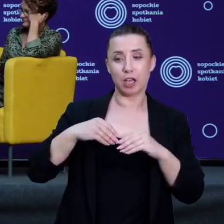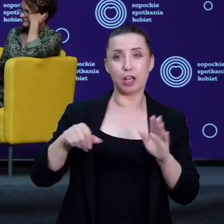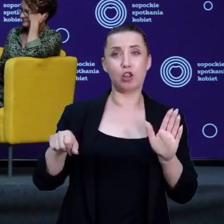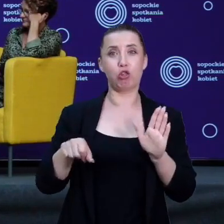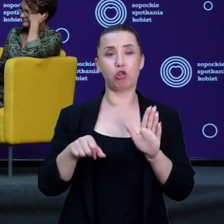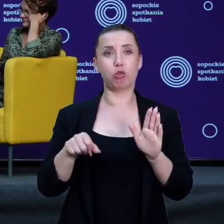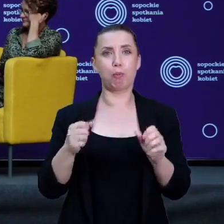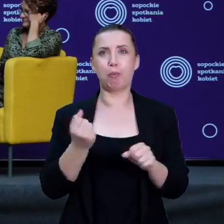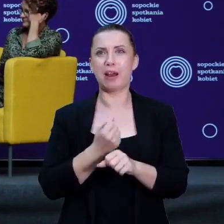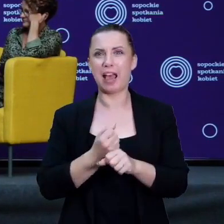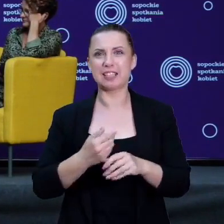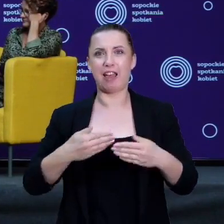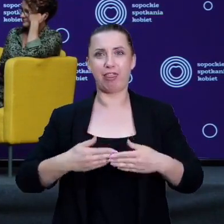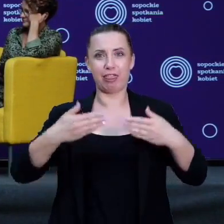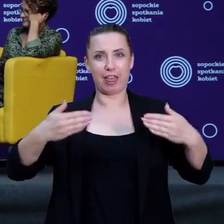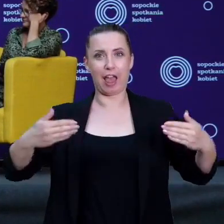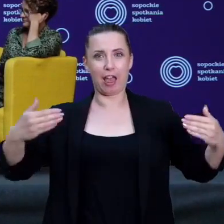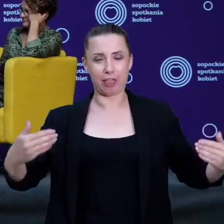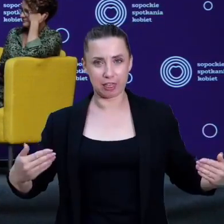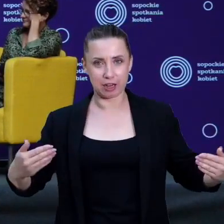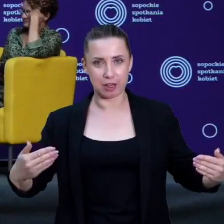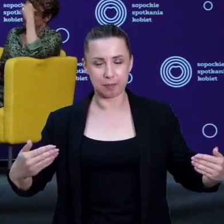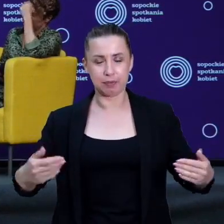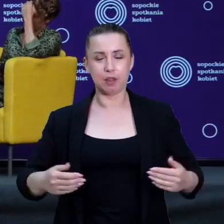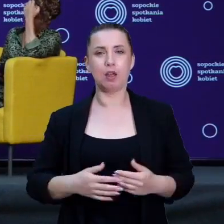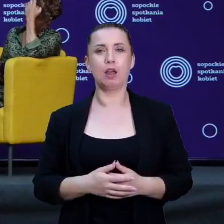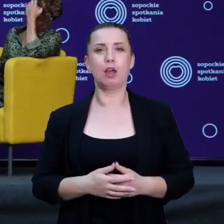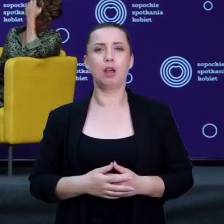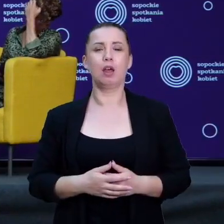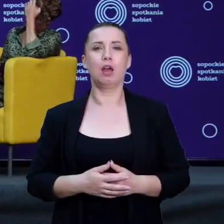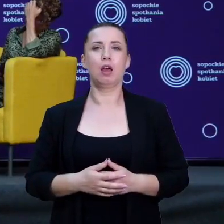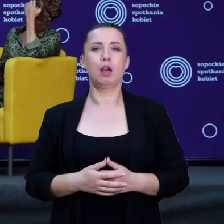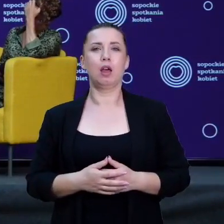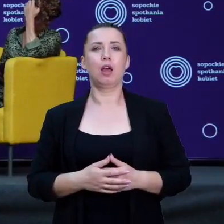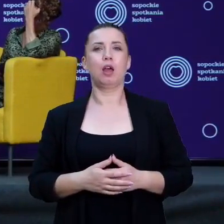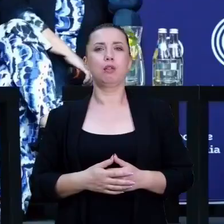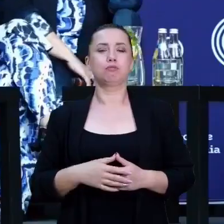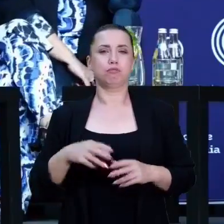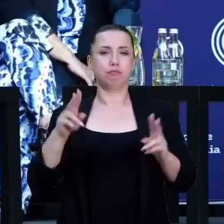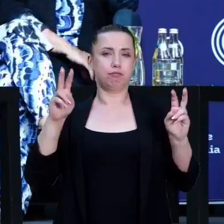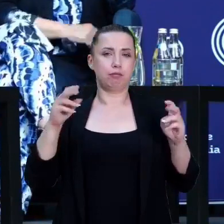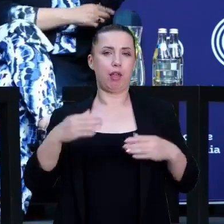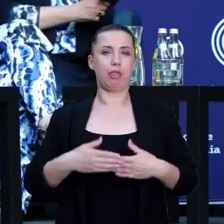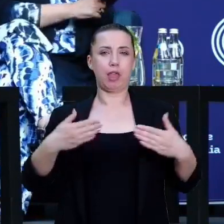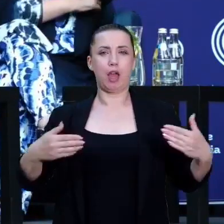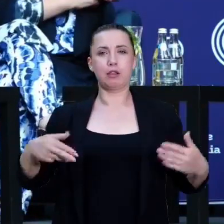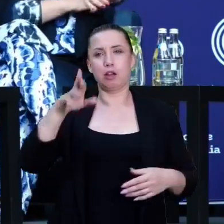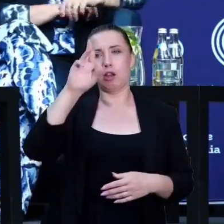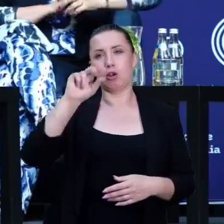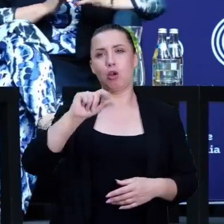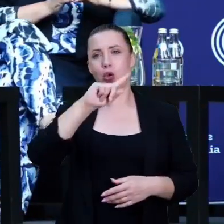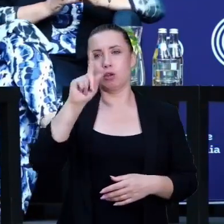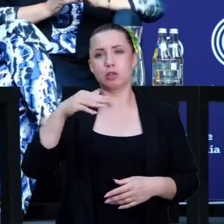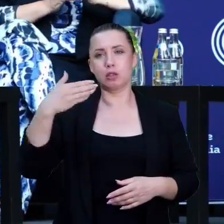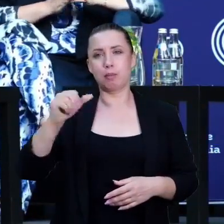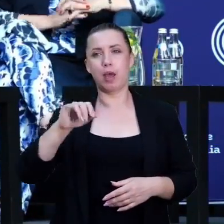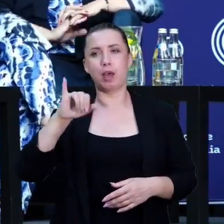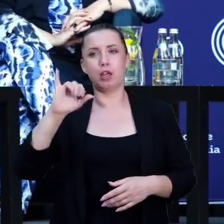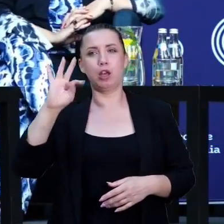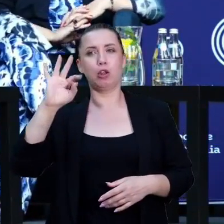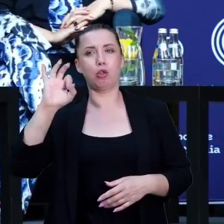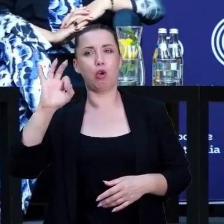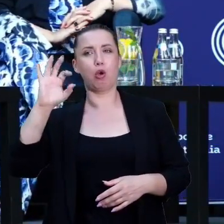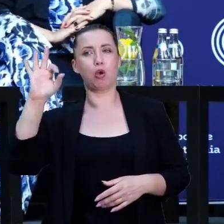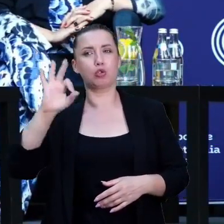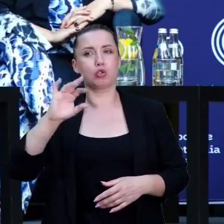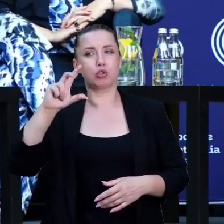teatru, który kieruje Grzegorz Jarzyna, do Teatru Rozmaitości. I pamiętam, że